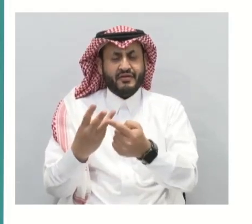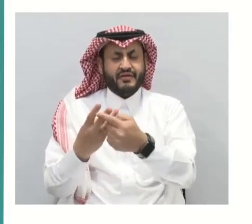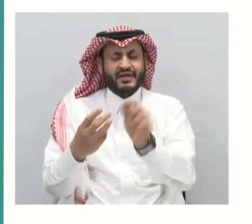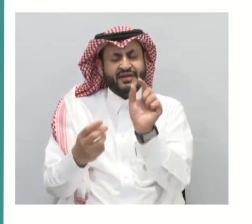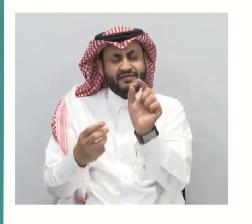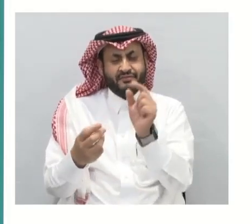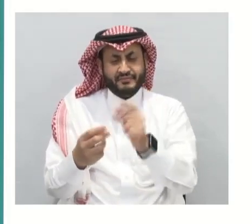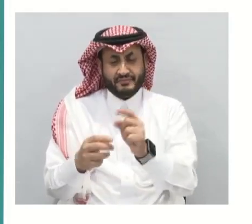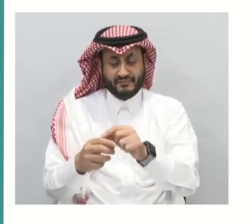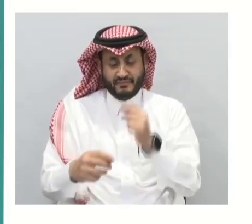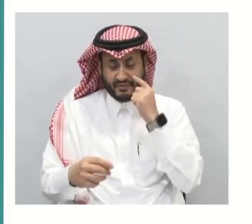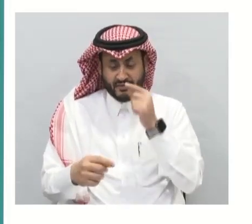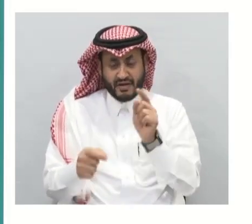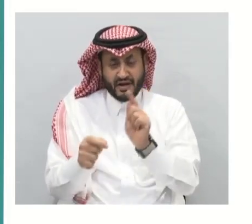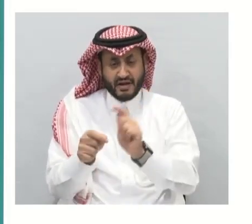المطرقه